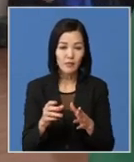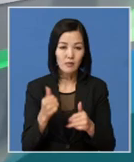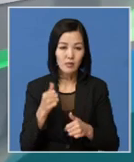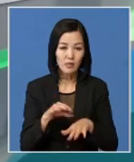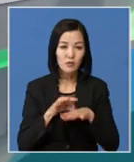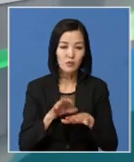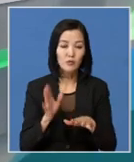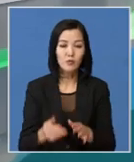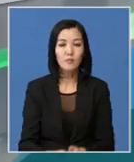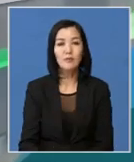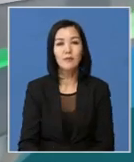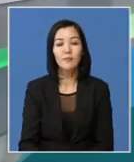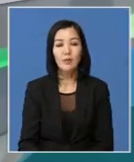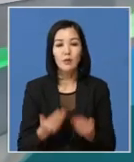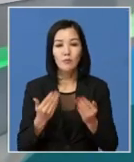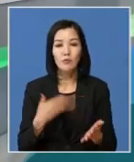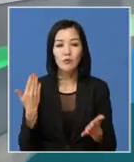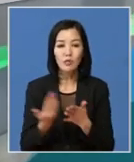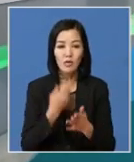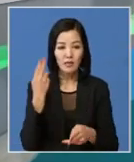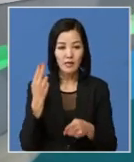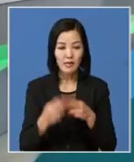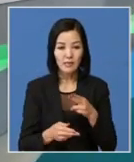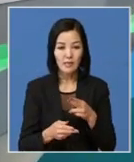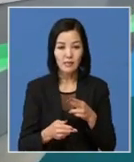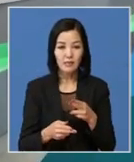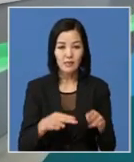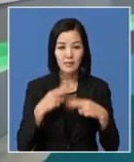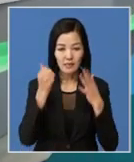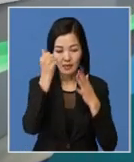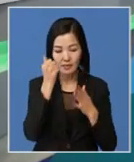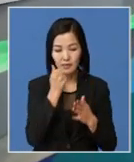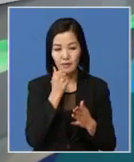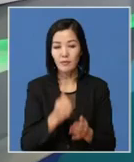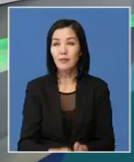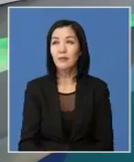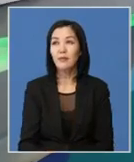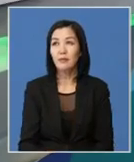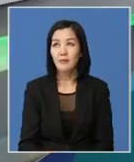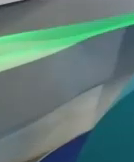Сенбілік жаңалықтар рет осындай болды. Назарларыңызға рахмет. Аман сау болыңыздар.